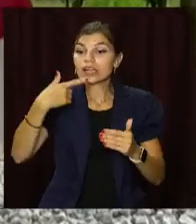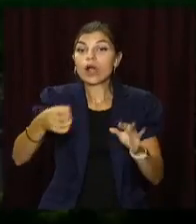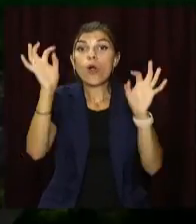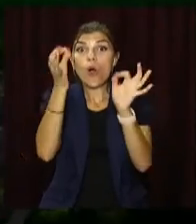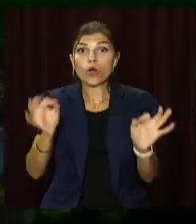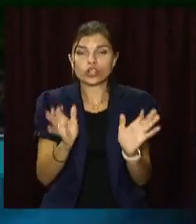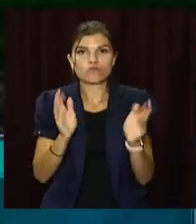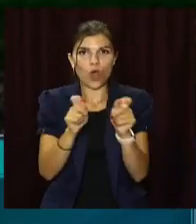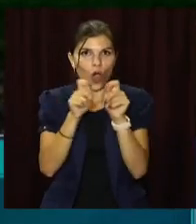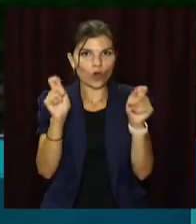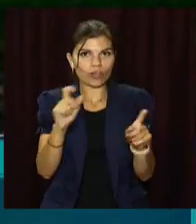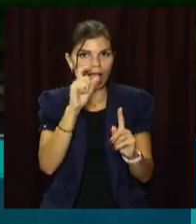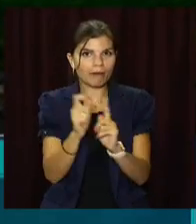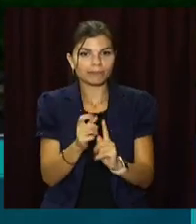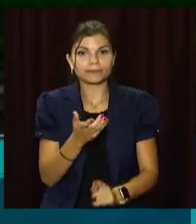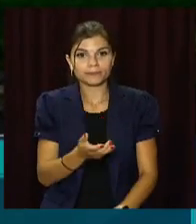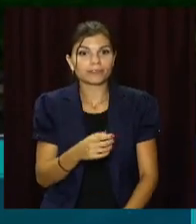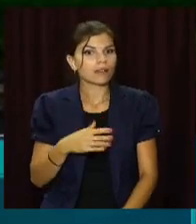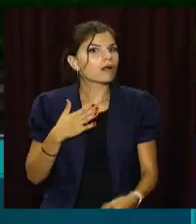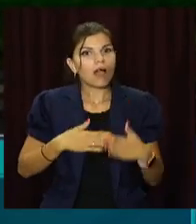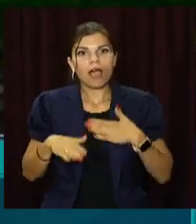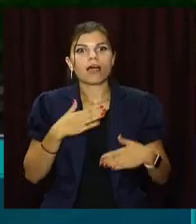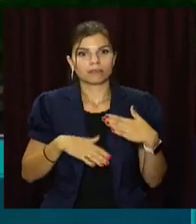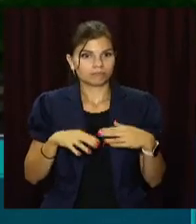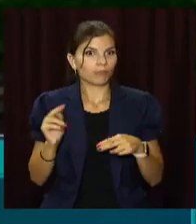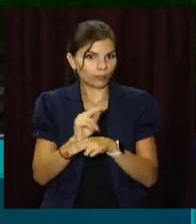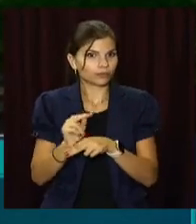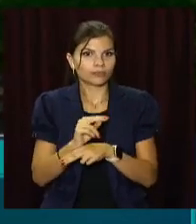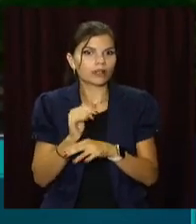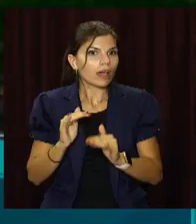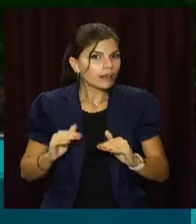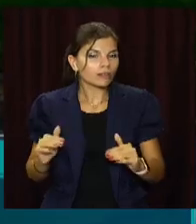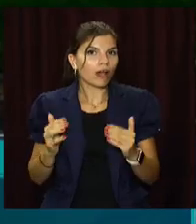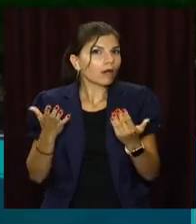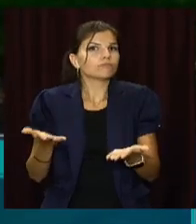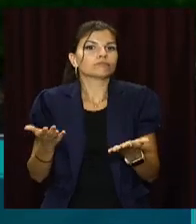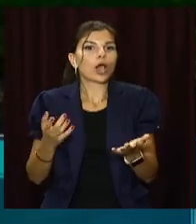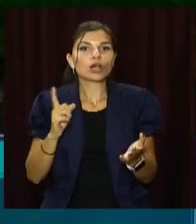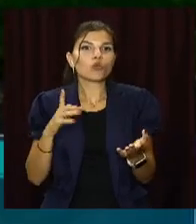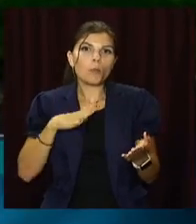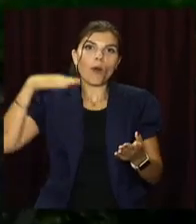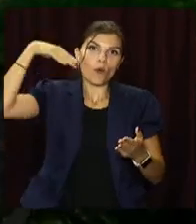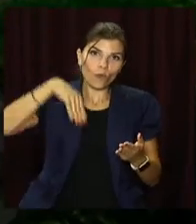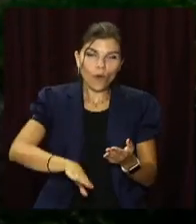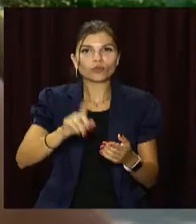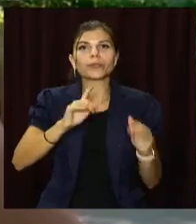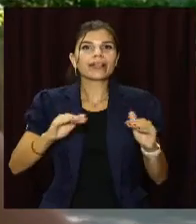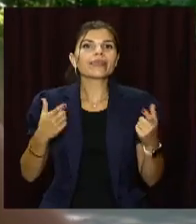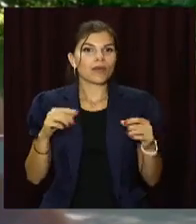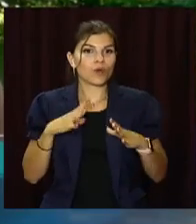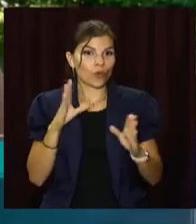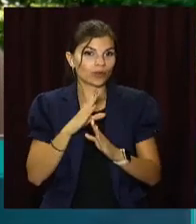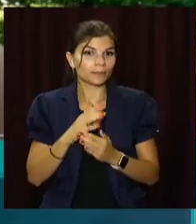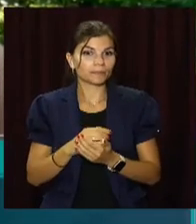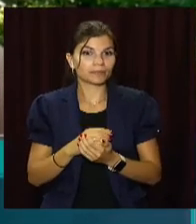восени. Хочу гуляти ночі, треба, щоб построїти для діток, щоб були горки, було де гуляти.